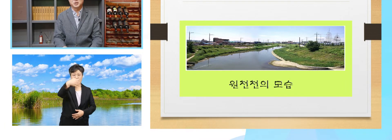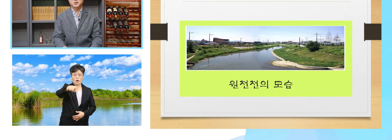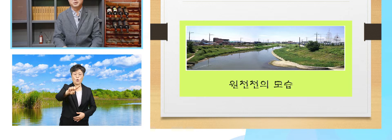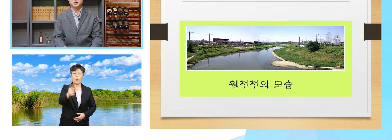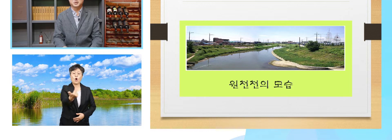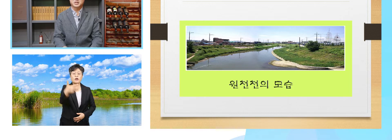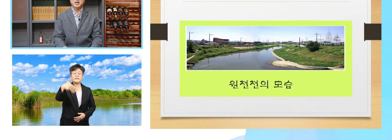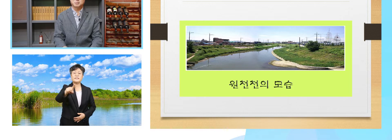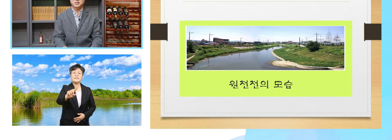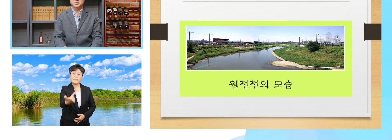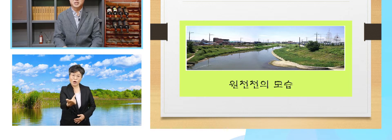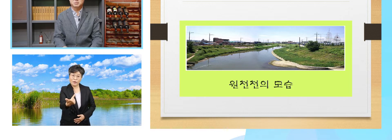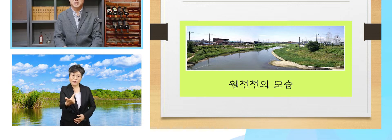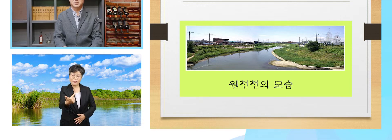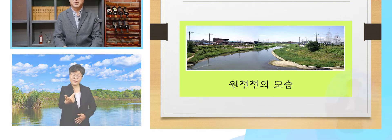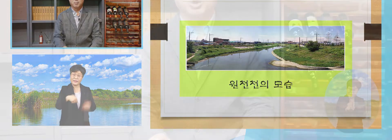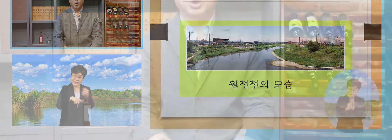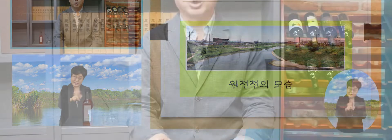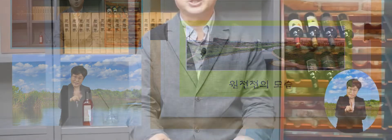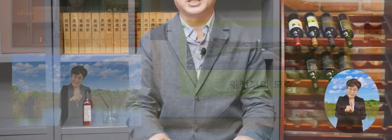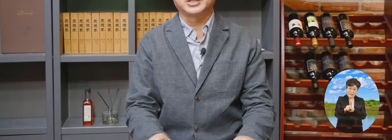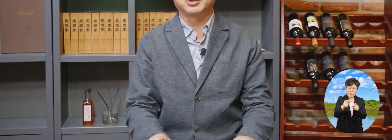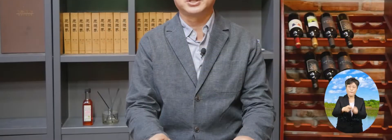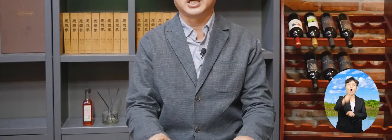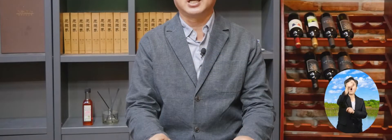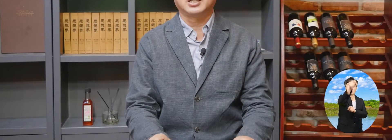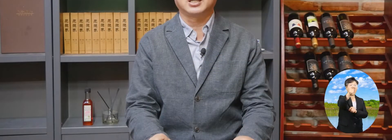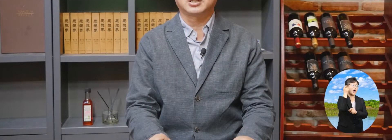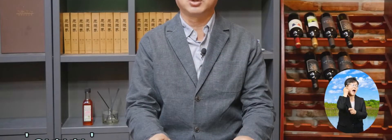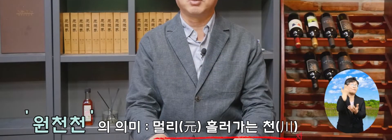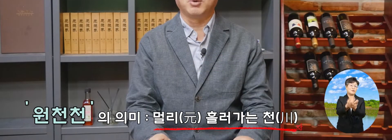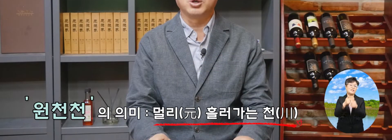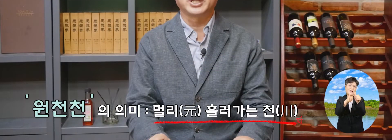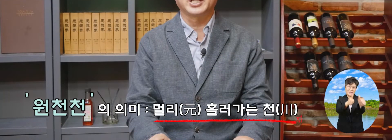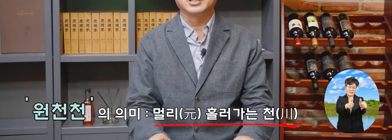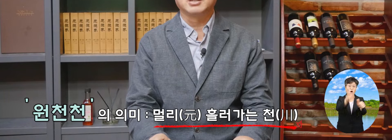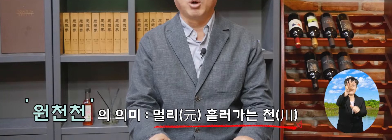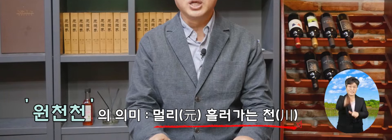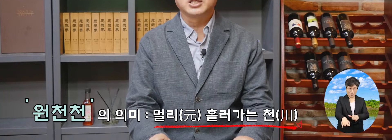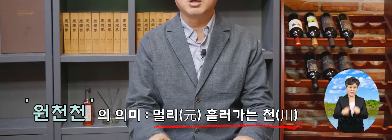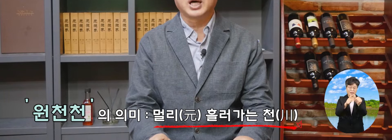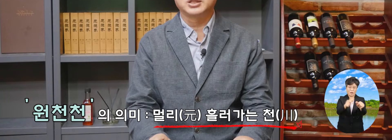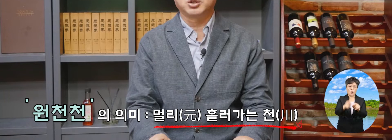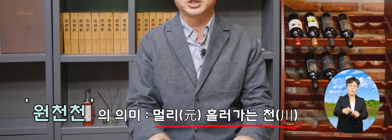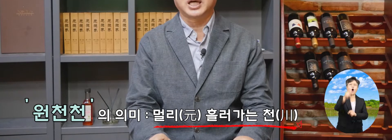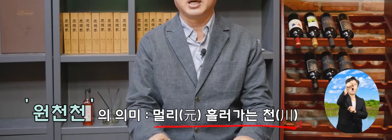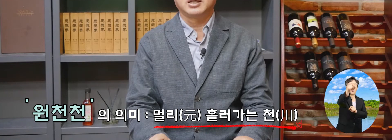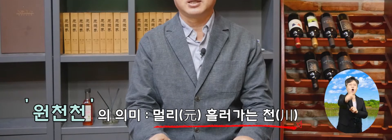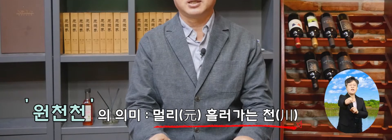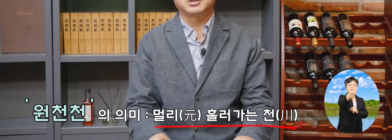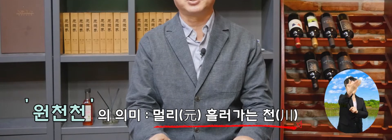원천, 이따가도 말씀드리겠지만 멀원자 내천자, 그래서 멀리 흘러가는